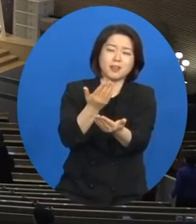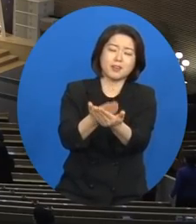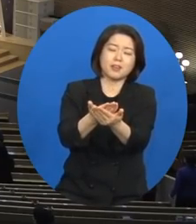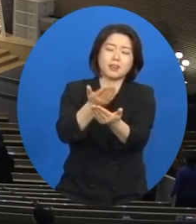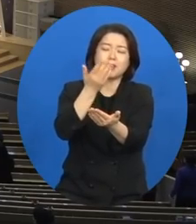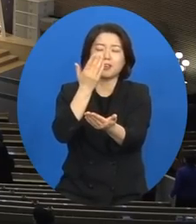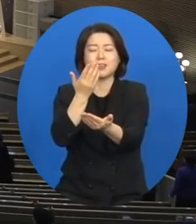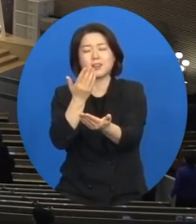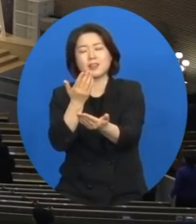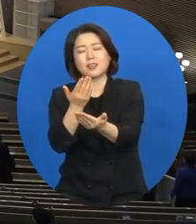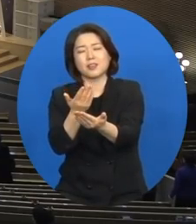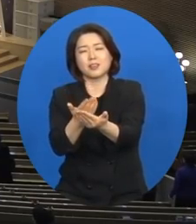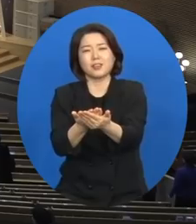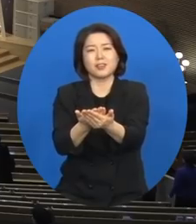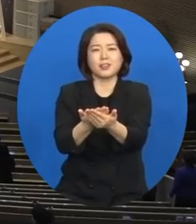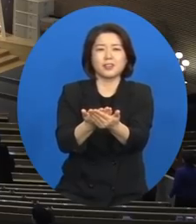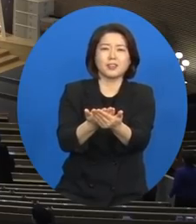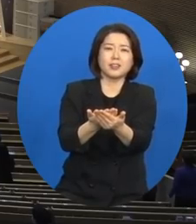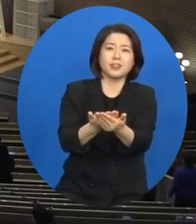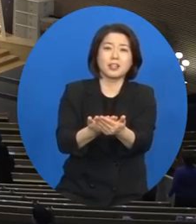주소서.